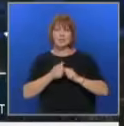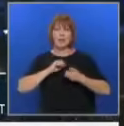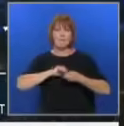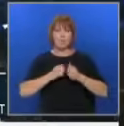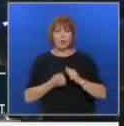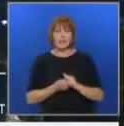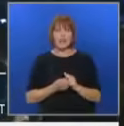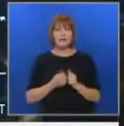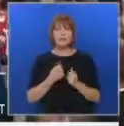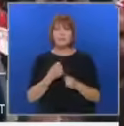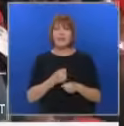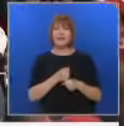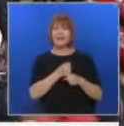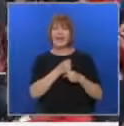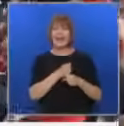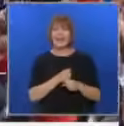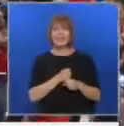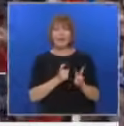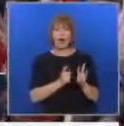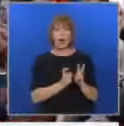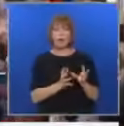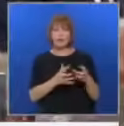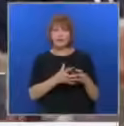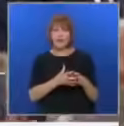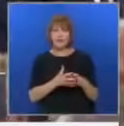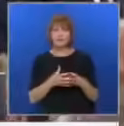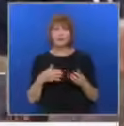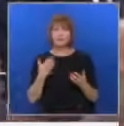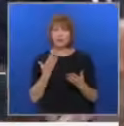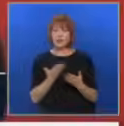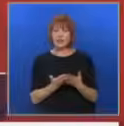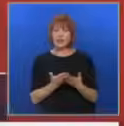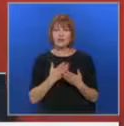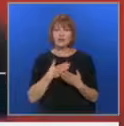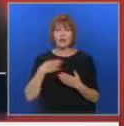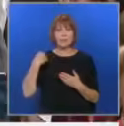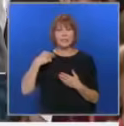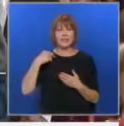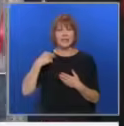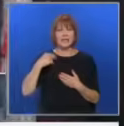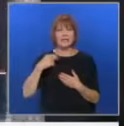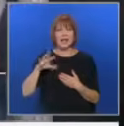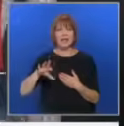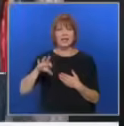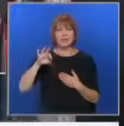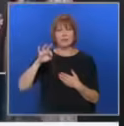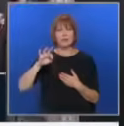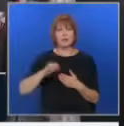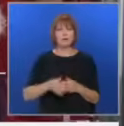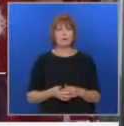Един по един делегатите от всеки един щат издигнаха своята президентска номинация. Доналд Джей